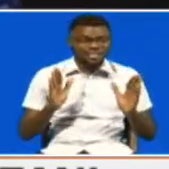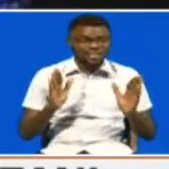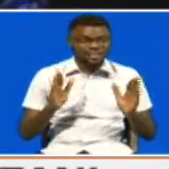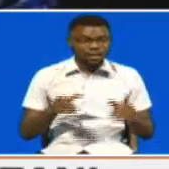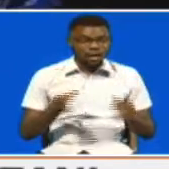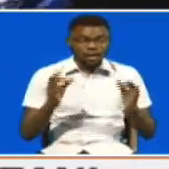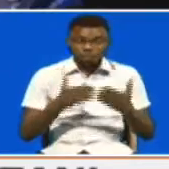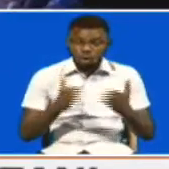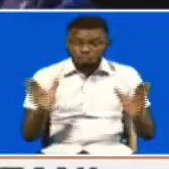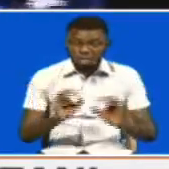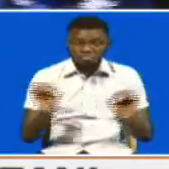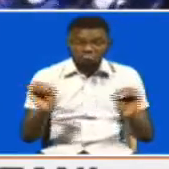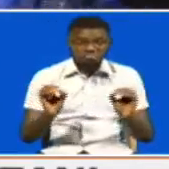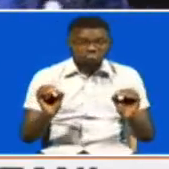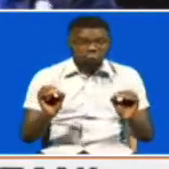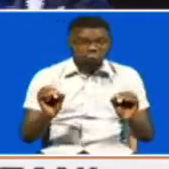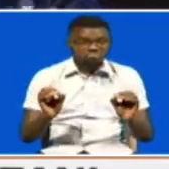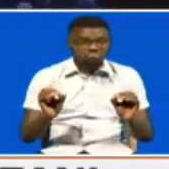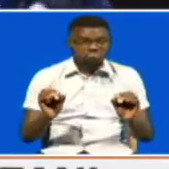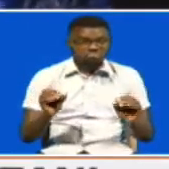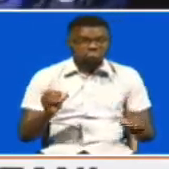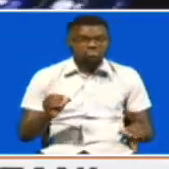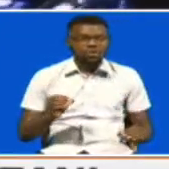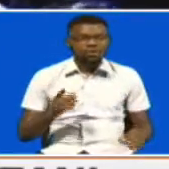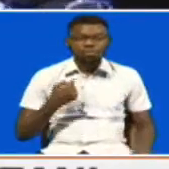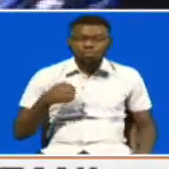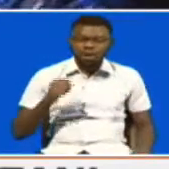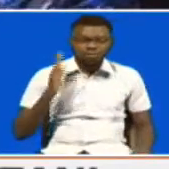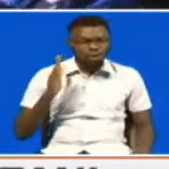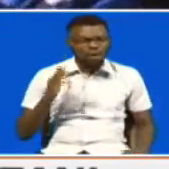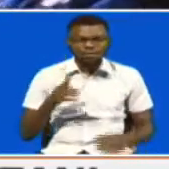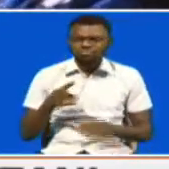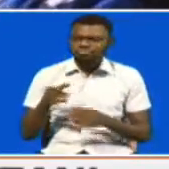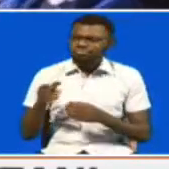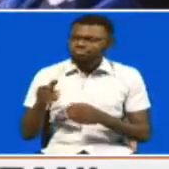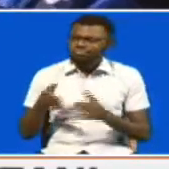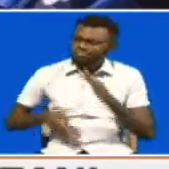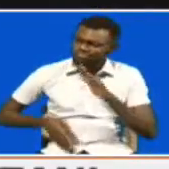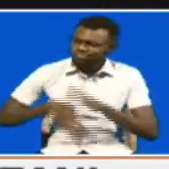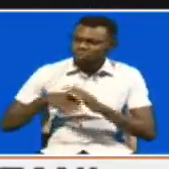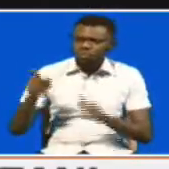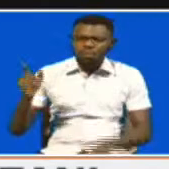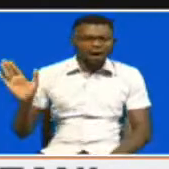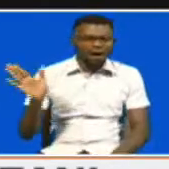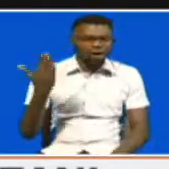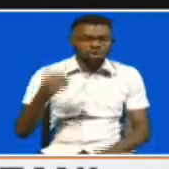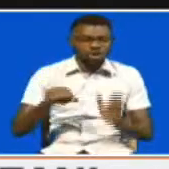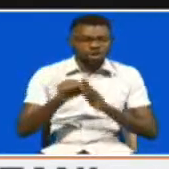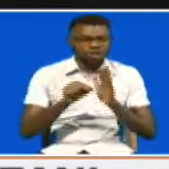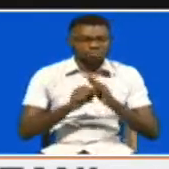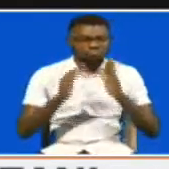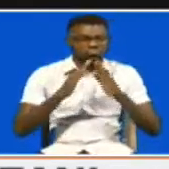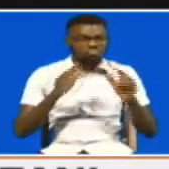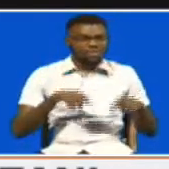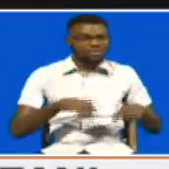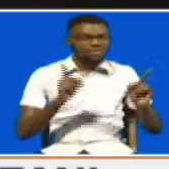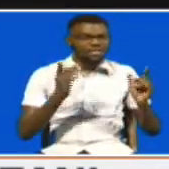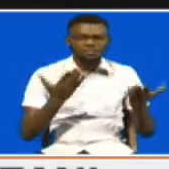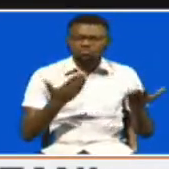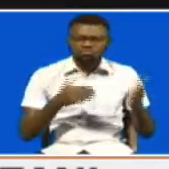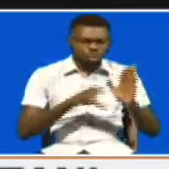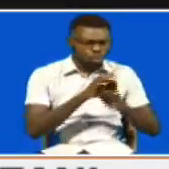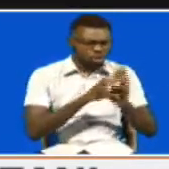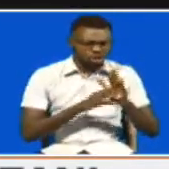usipofungua sava na usiondoke, tutakusaidia kufunga virago na kutoka hiyo nyumba. Tunataka kumwambia yeye hajafuata